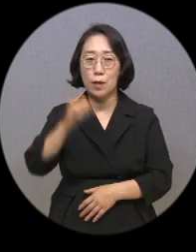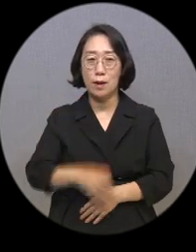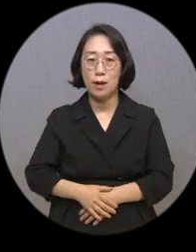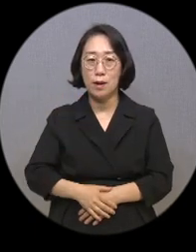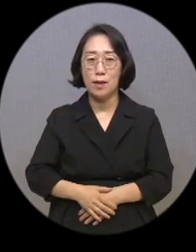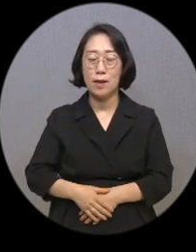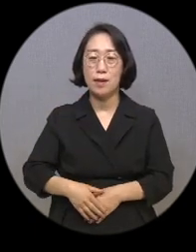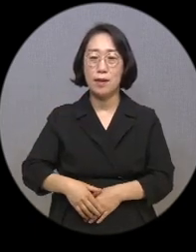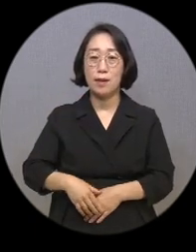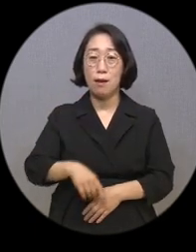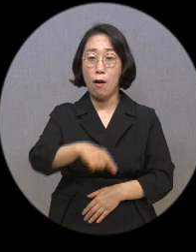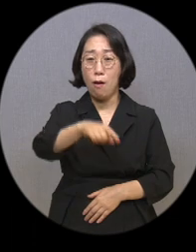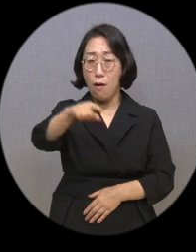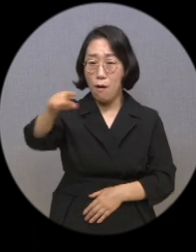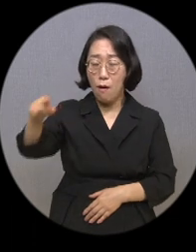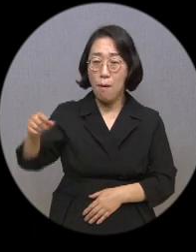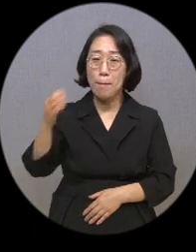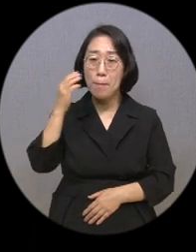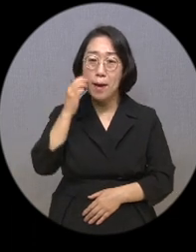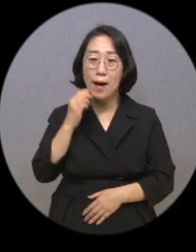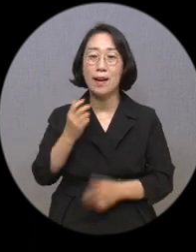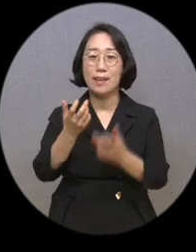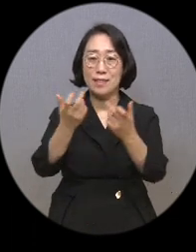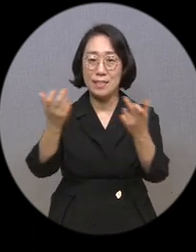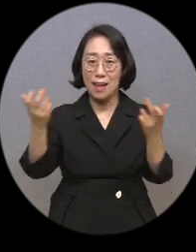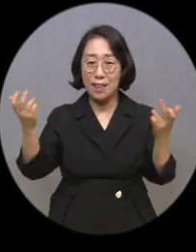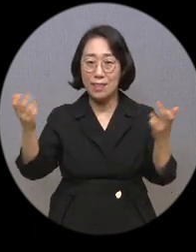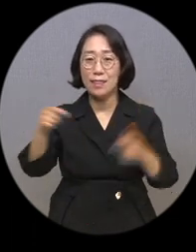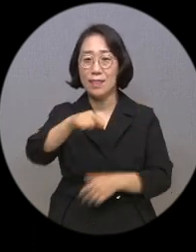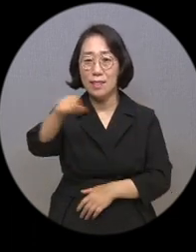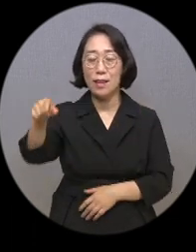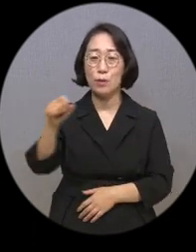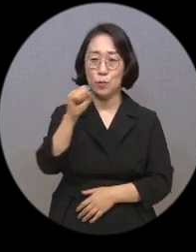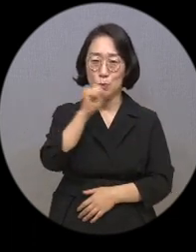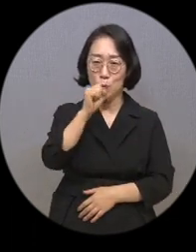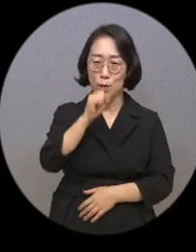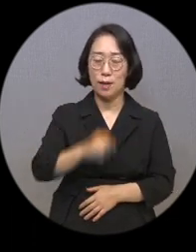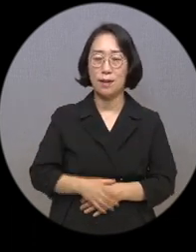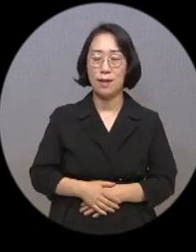헐헐헐 기칠 치는 청산이 좋아라